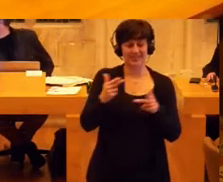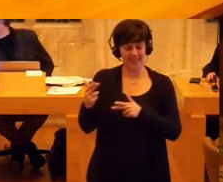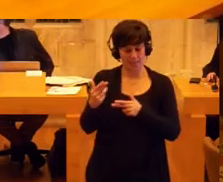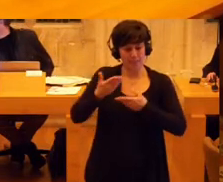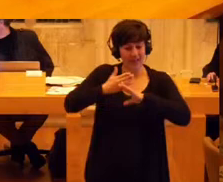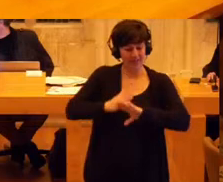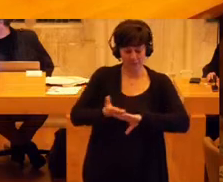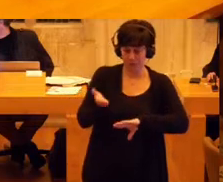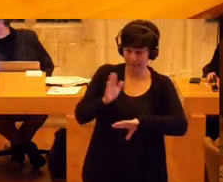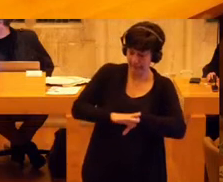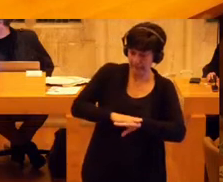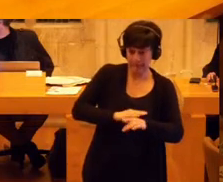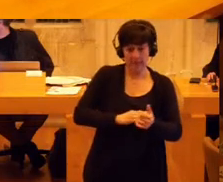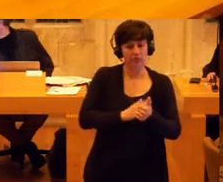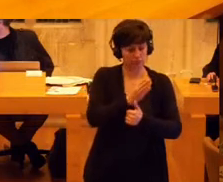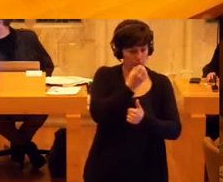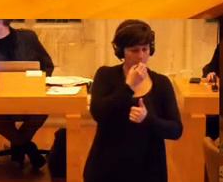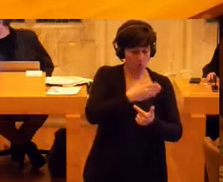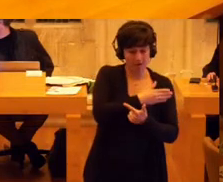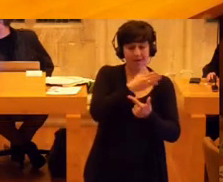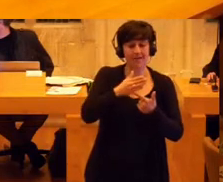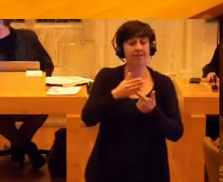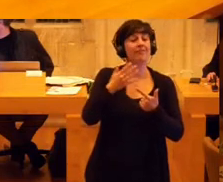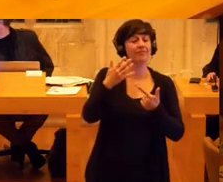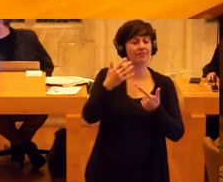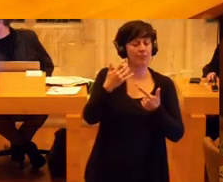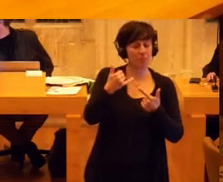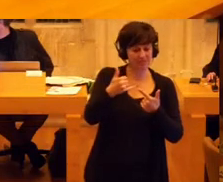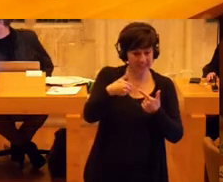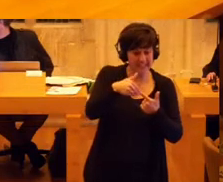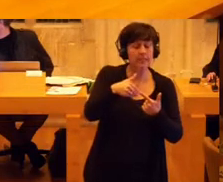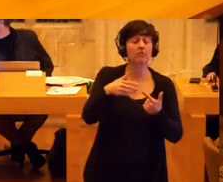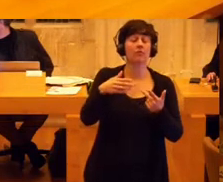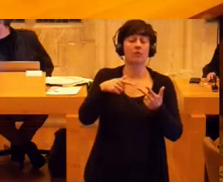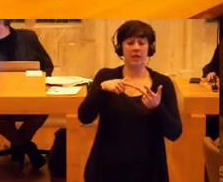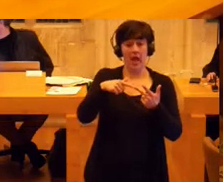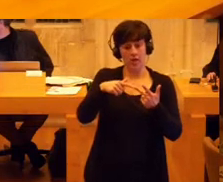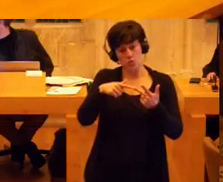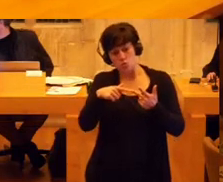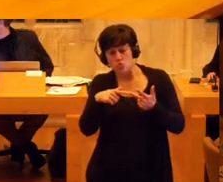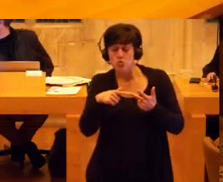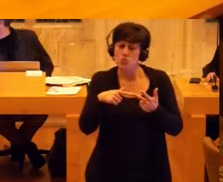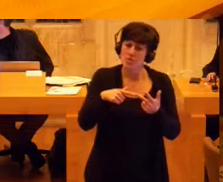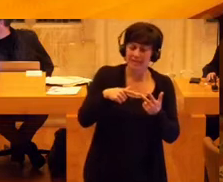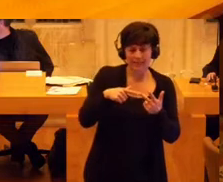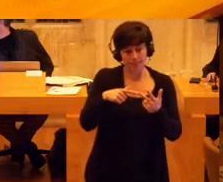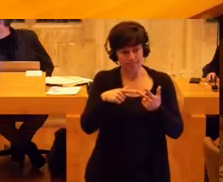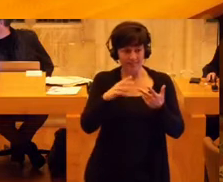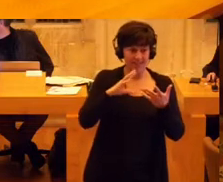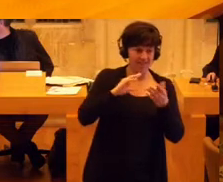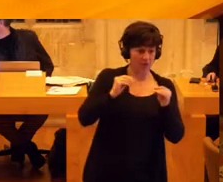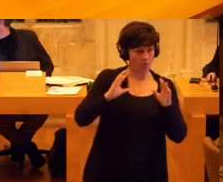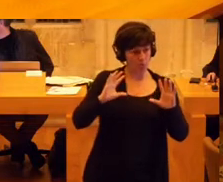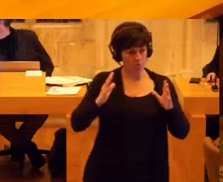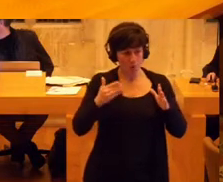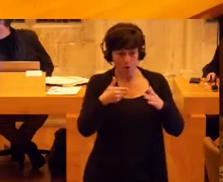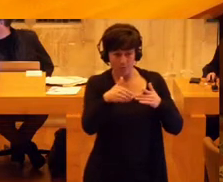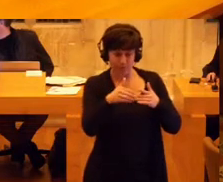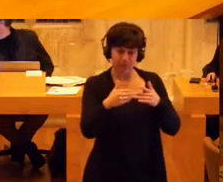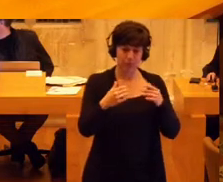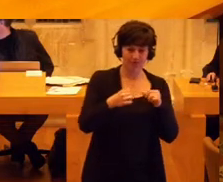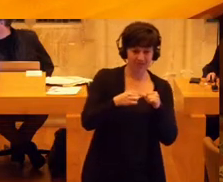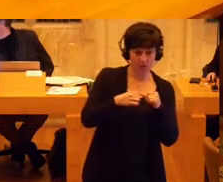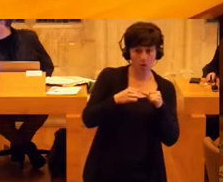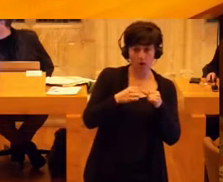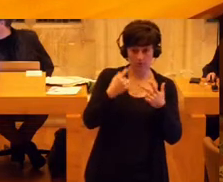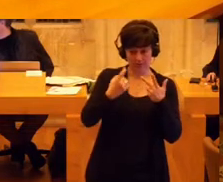étapes de travaux, pour la remettre à jour et se reposer la question de la forme et des travaux à mener sur ce centre commercial